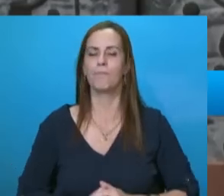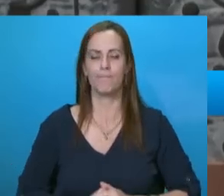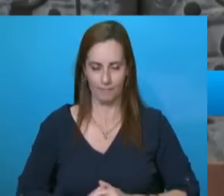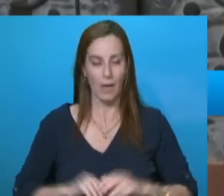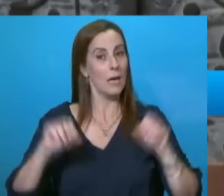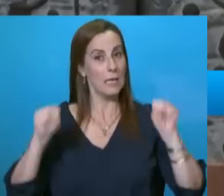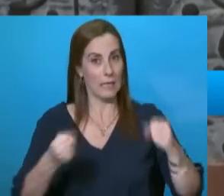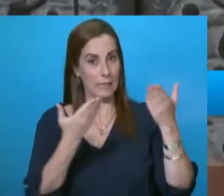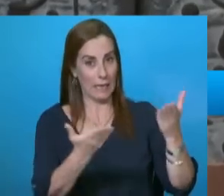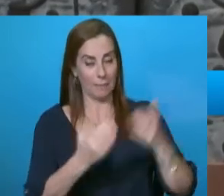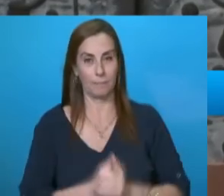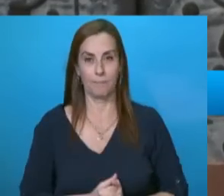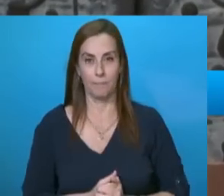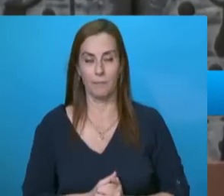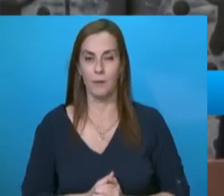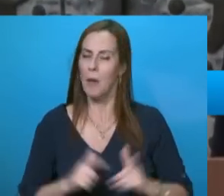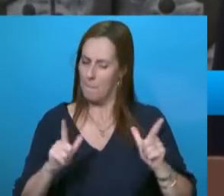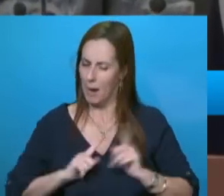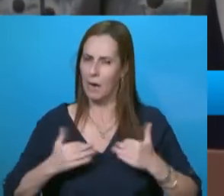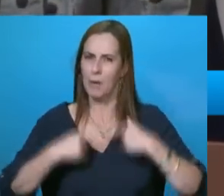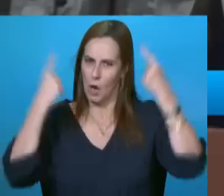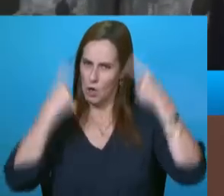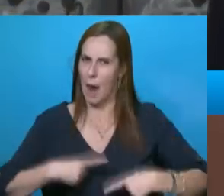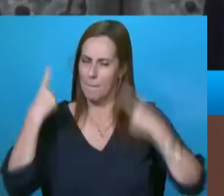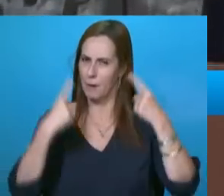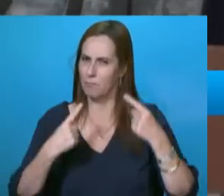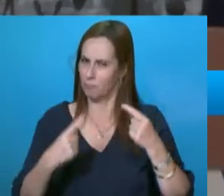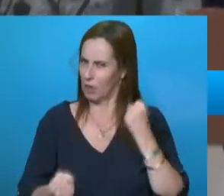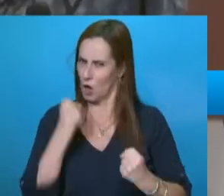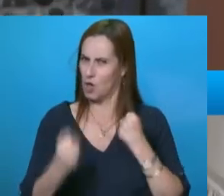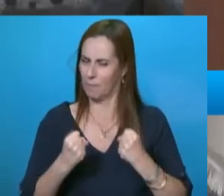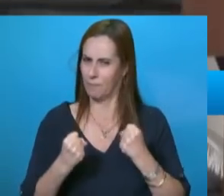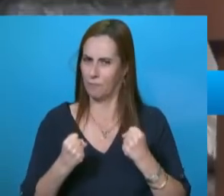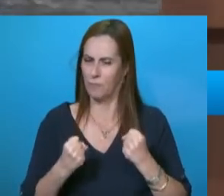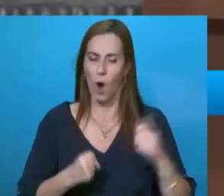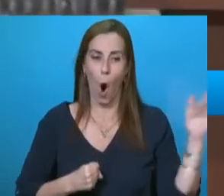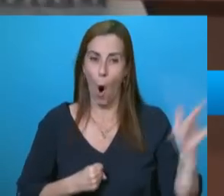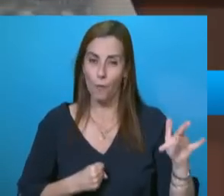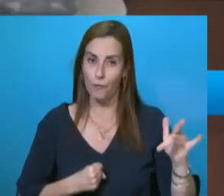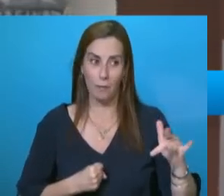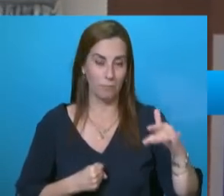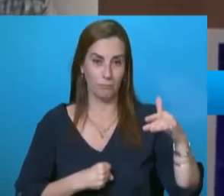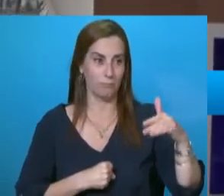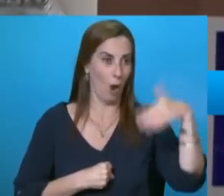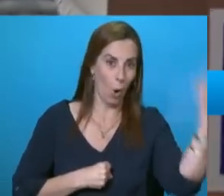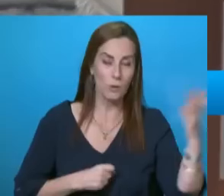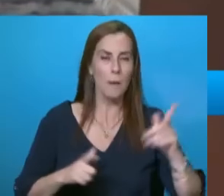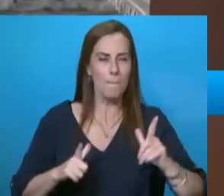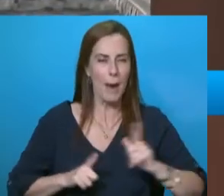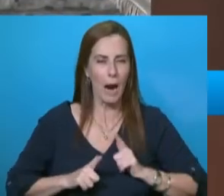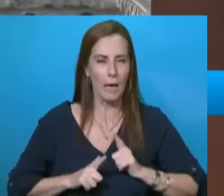הנשיא, צפויים לנו ימים לא קלים. האויבים מבחוץ צופים בנו ומחכים לשעת